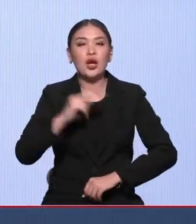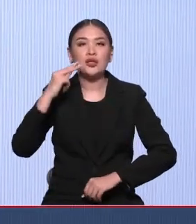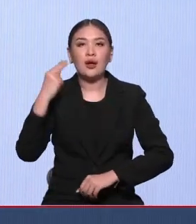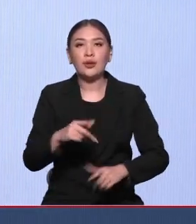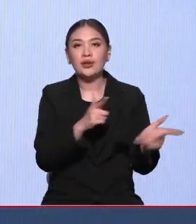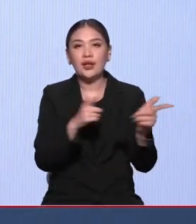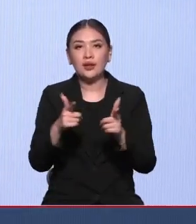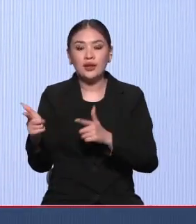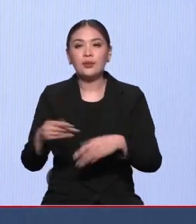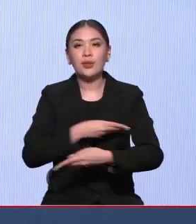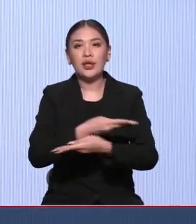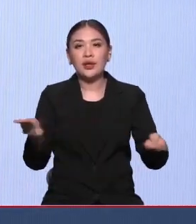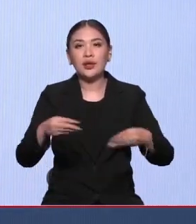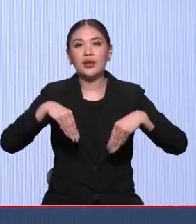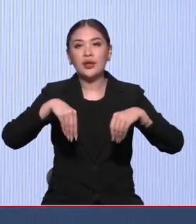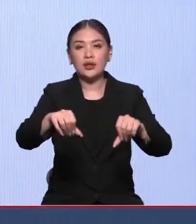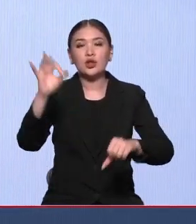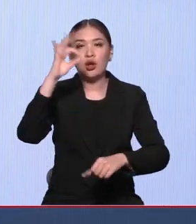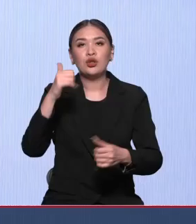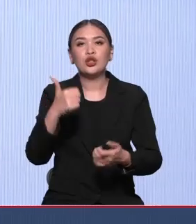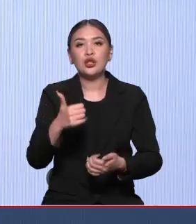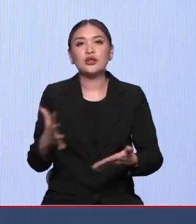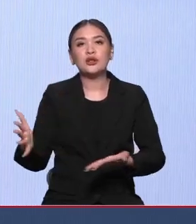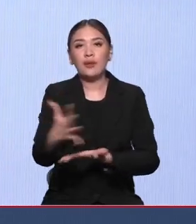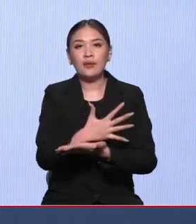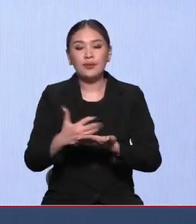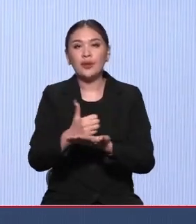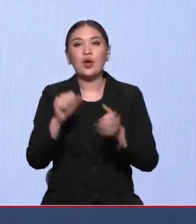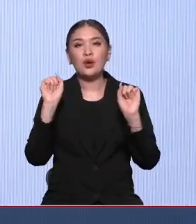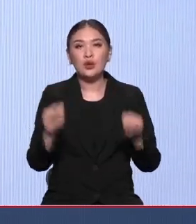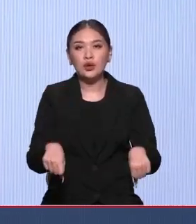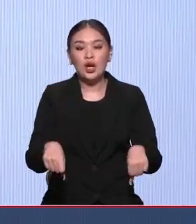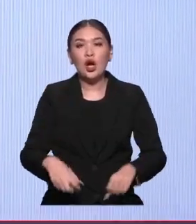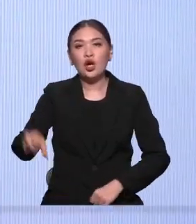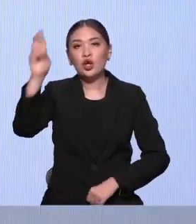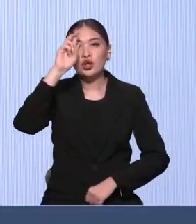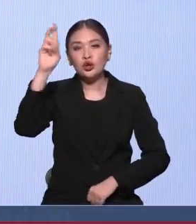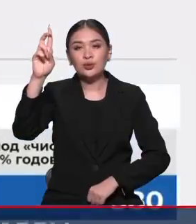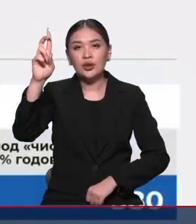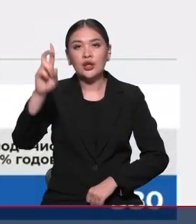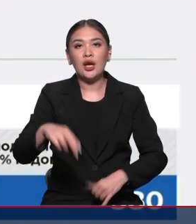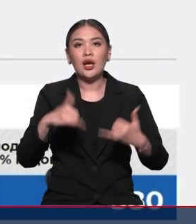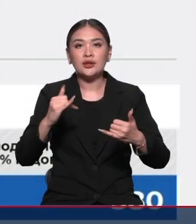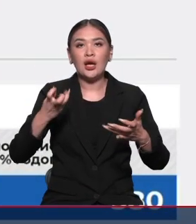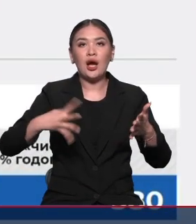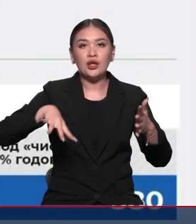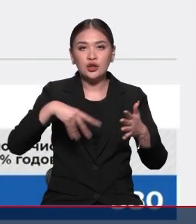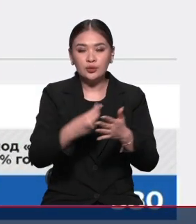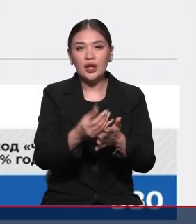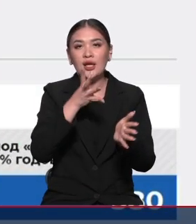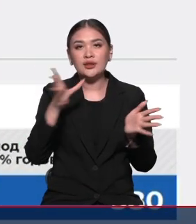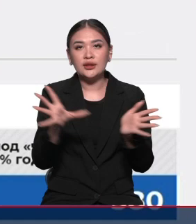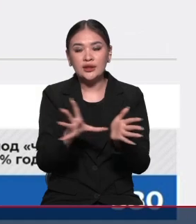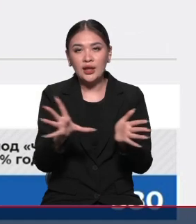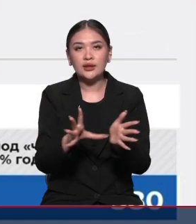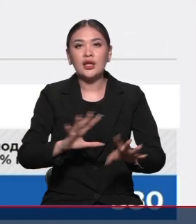дайындап, егілген егіннің жақсы өнім алуға мүмкіндік береді. Үкімет егіс науқанын қаржылық және материалдық техникалық